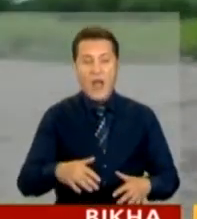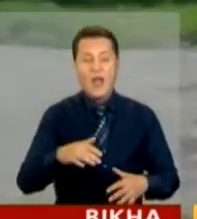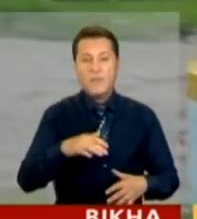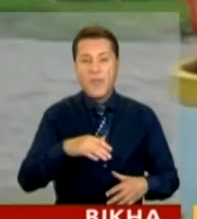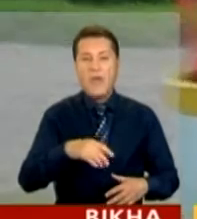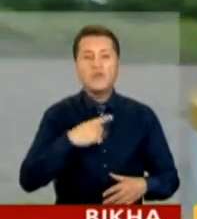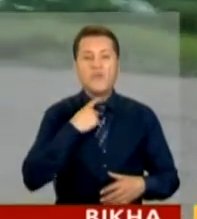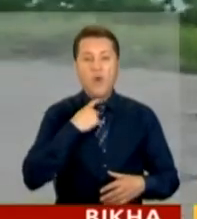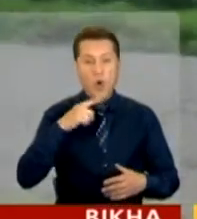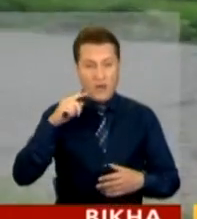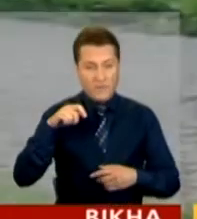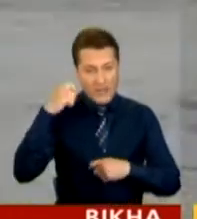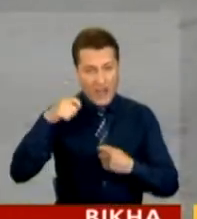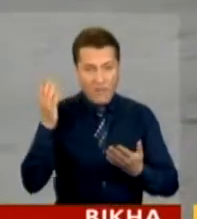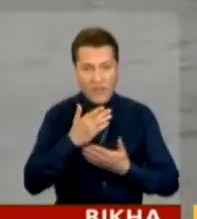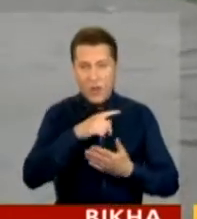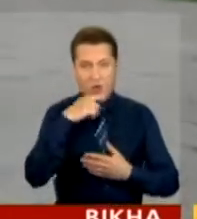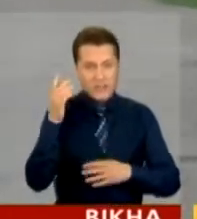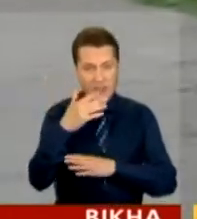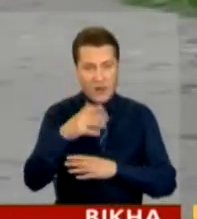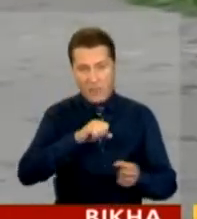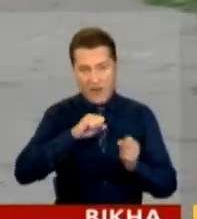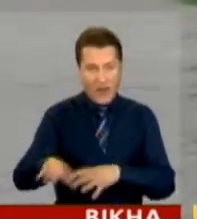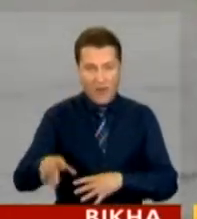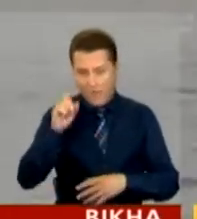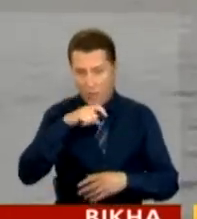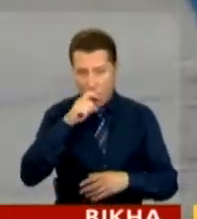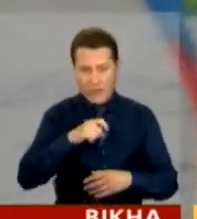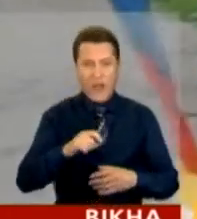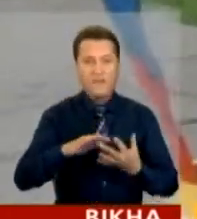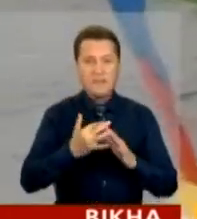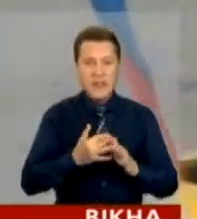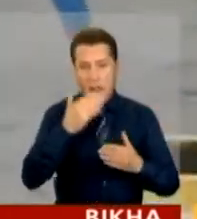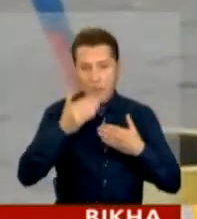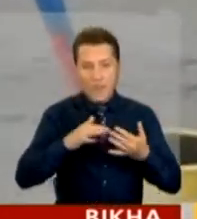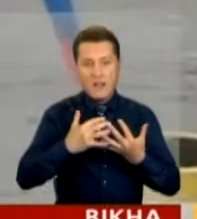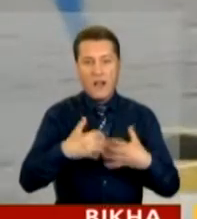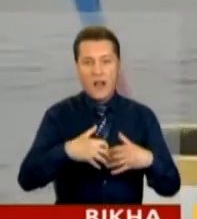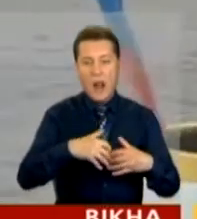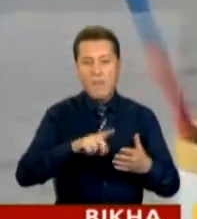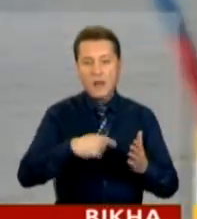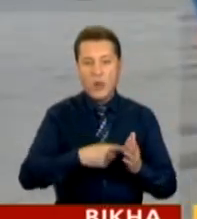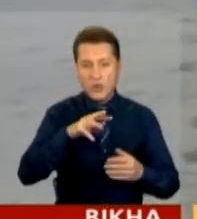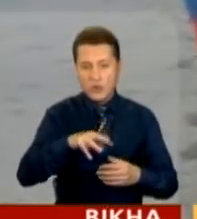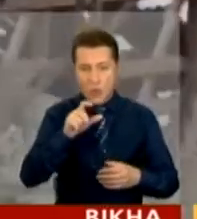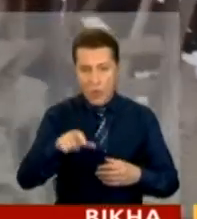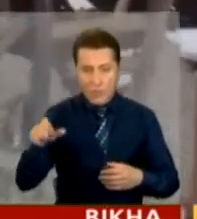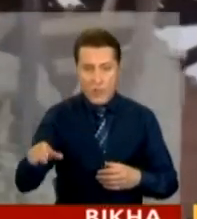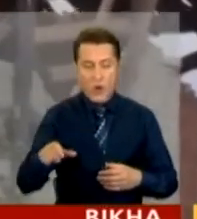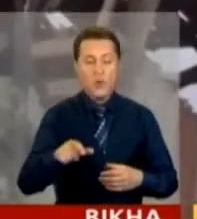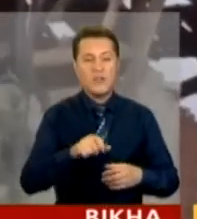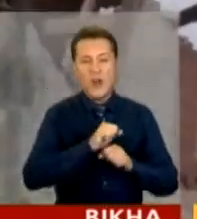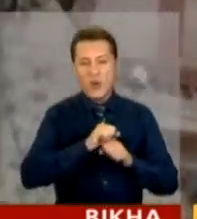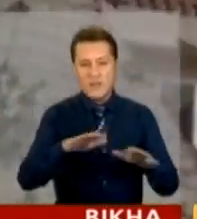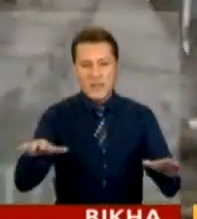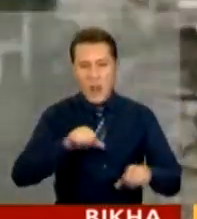російські прапори, які раніше висіли на площі, опинилися в урнах. А у селі Шабелівка під Краматорськом місцевий люд просто розігнав блокпости з